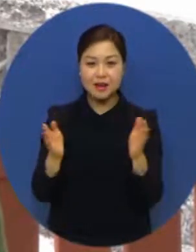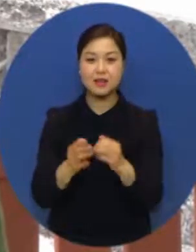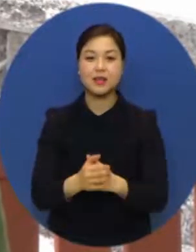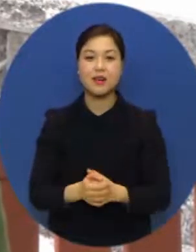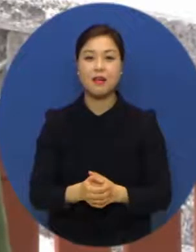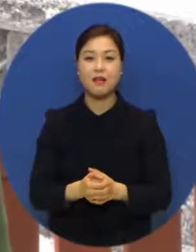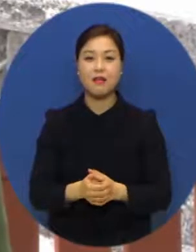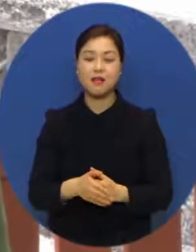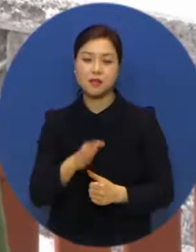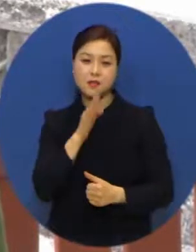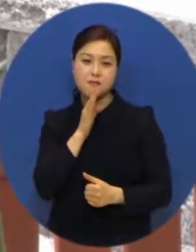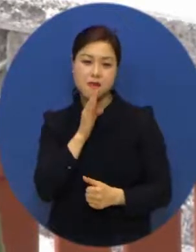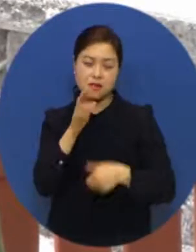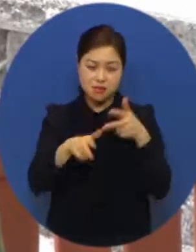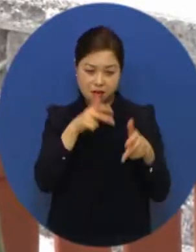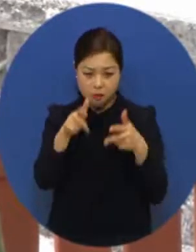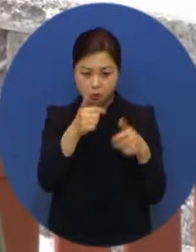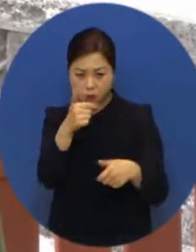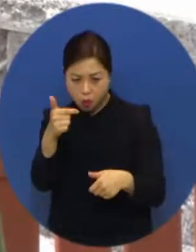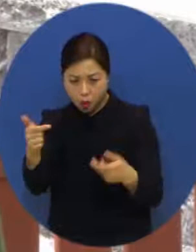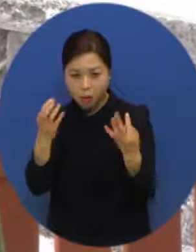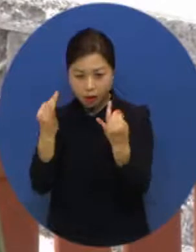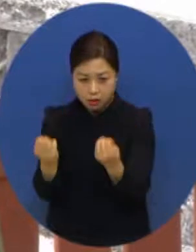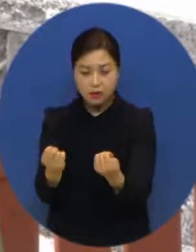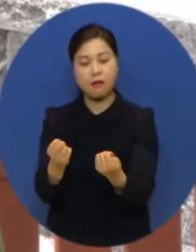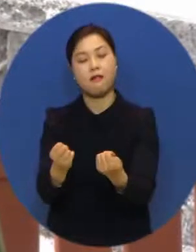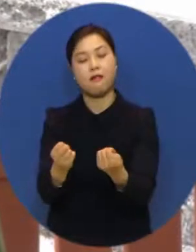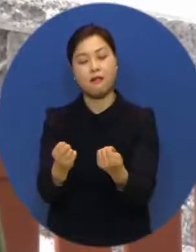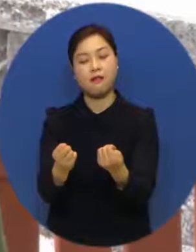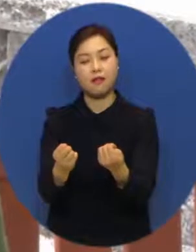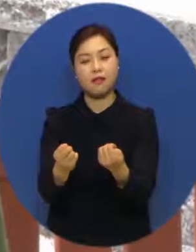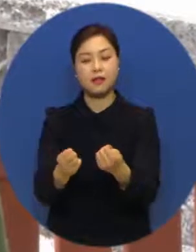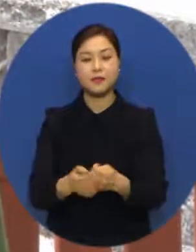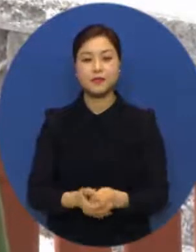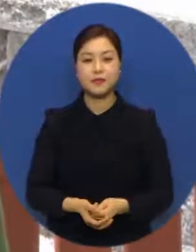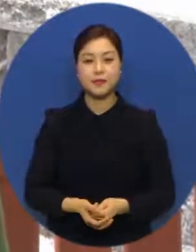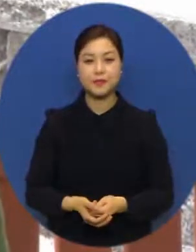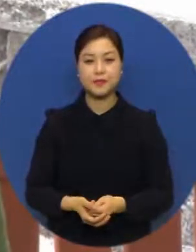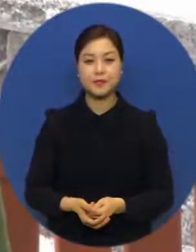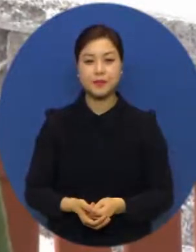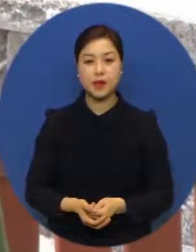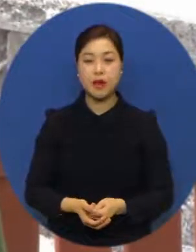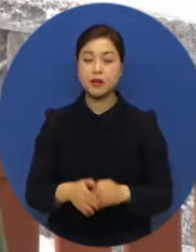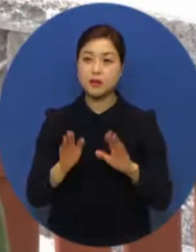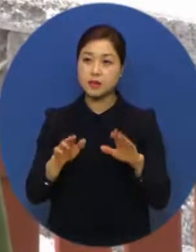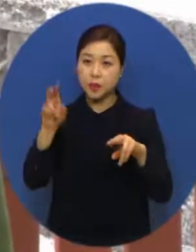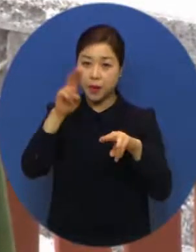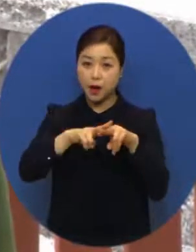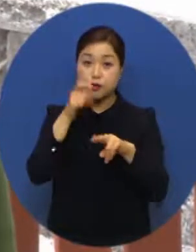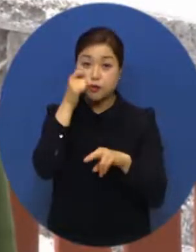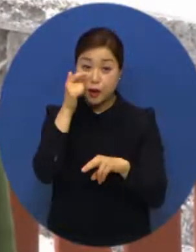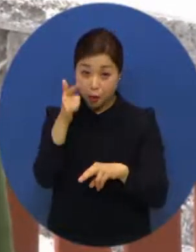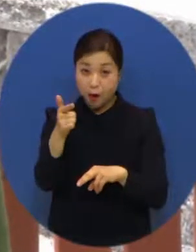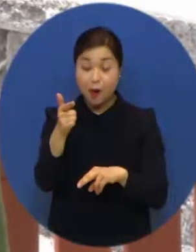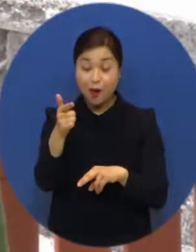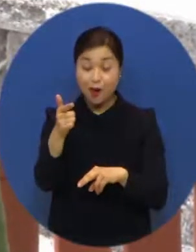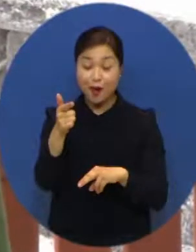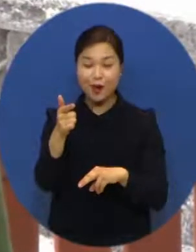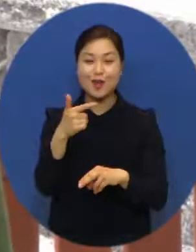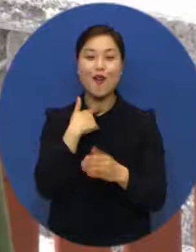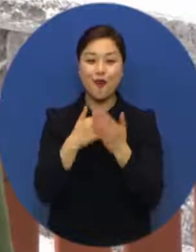큰 규모의 사업들이 진행되고 있고 해서 지금 이제 임기 6개월 차를 맞이하고